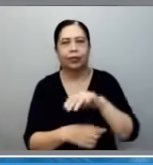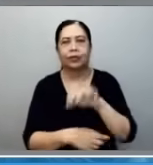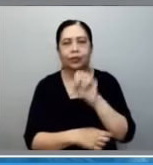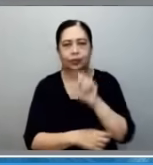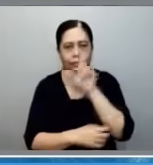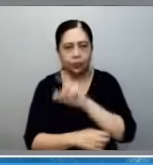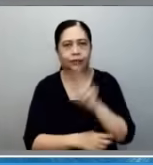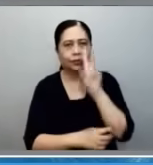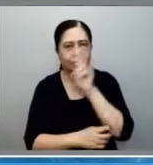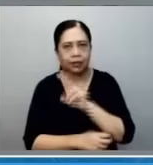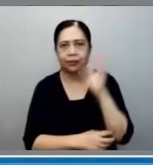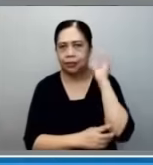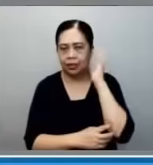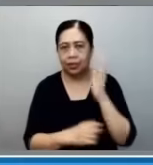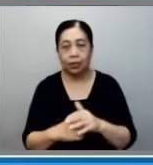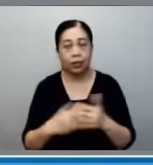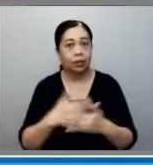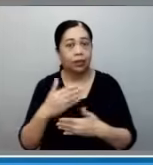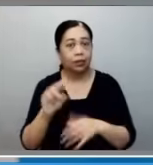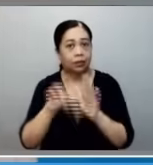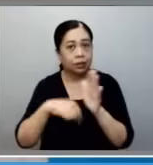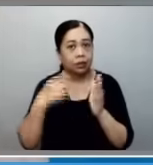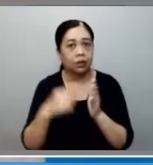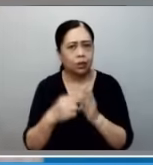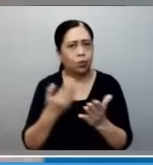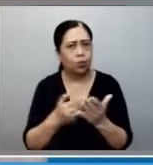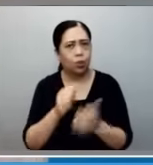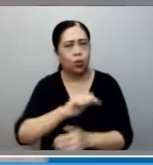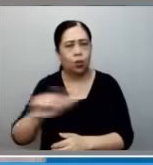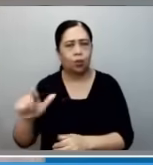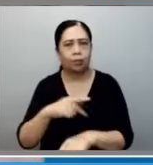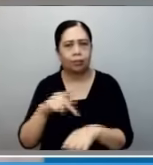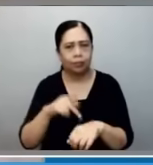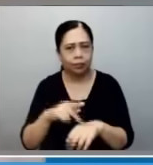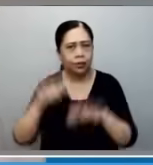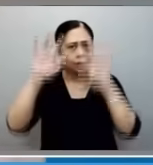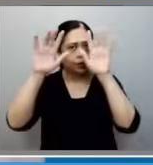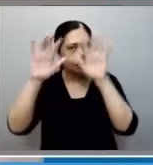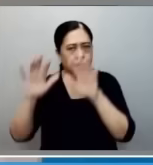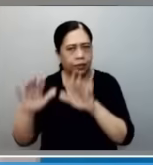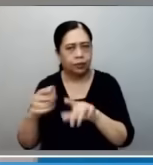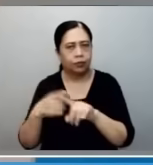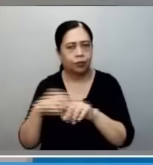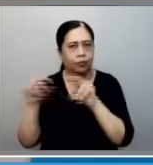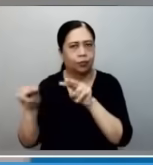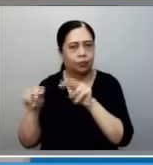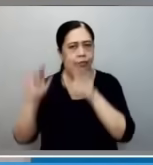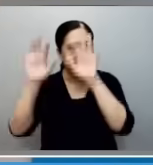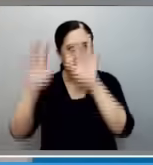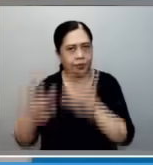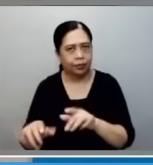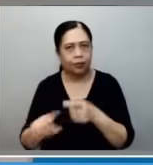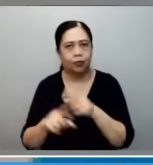at Mindanao. Sa mga susunod na oras, halos buong bansa ang uulanin base nga sa rainfall forecast ng Metro